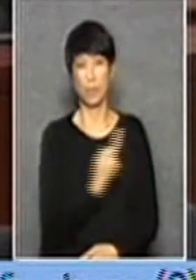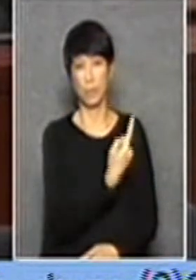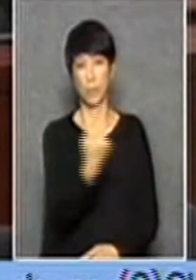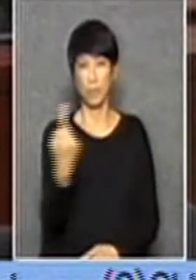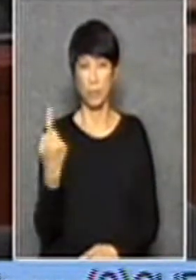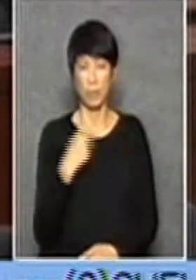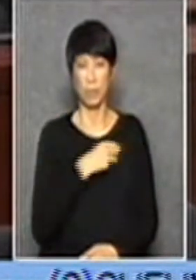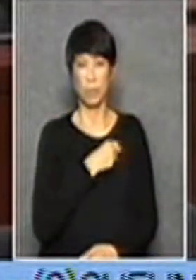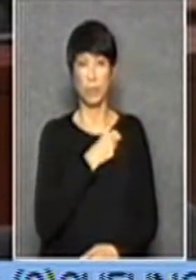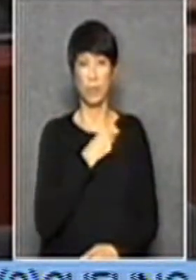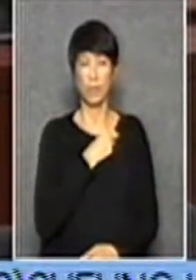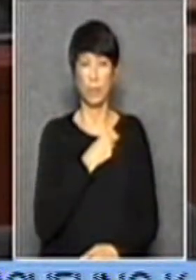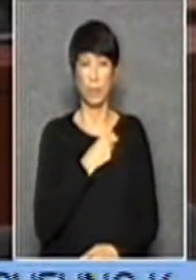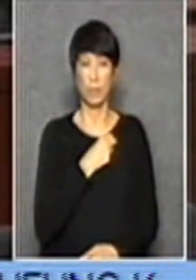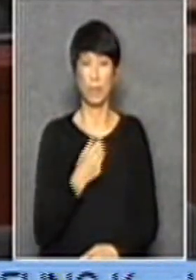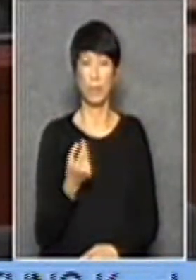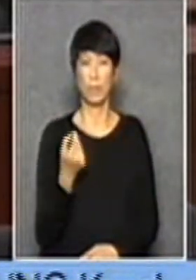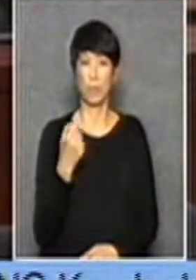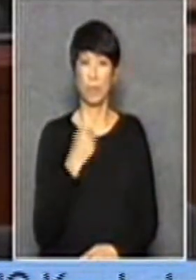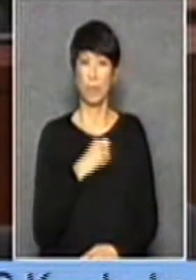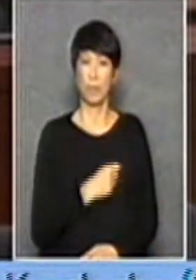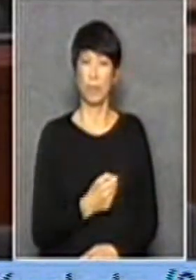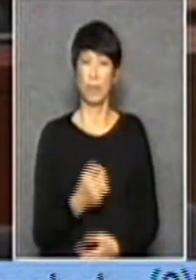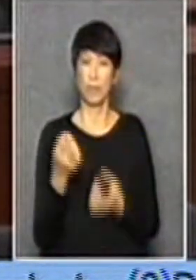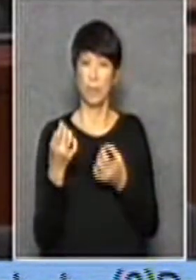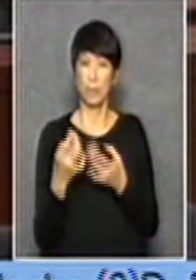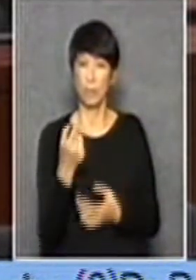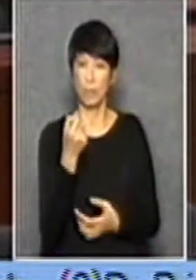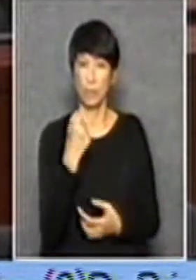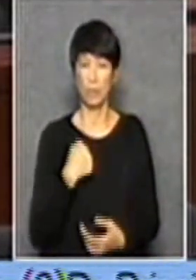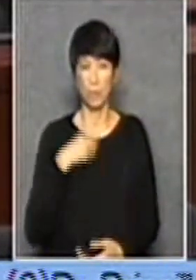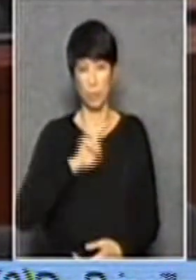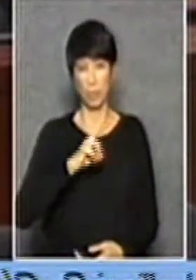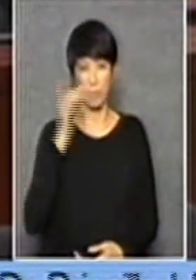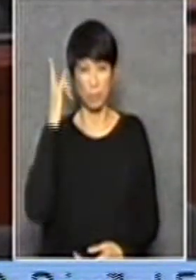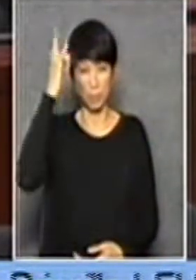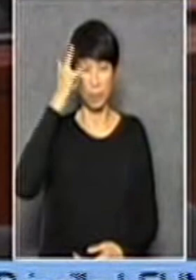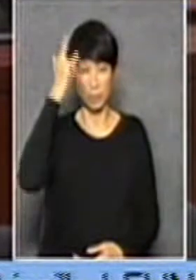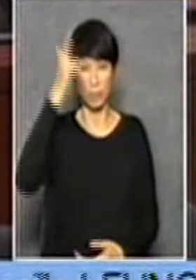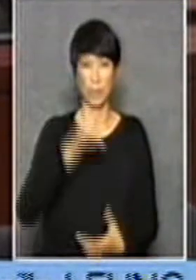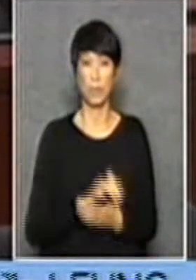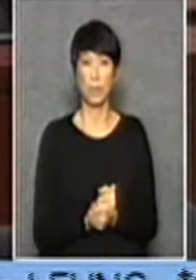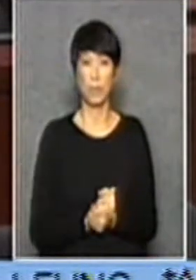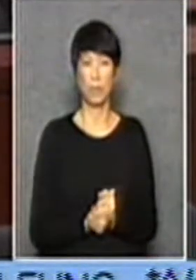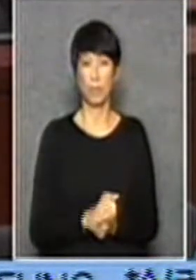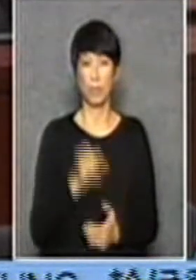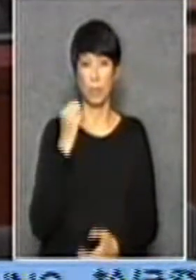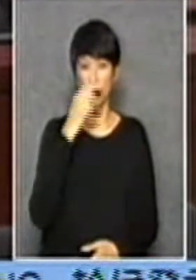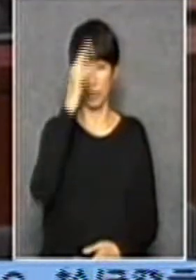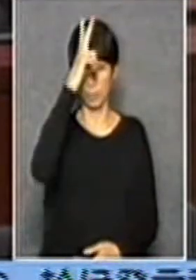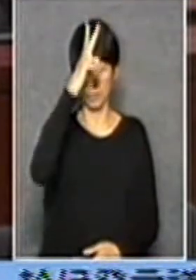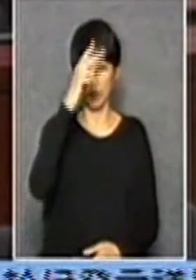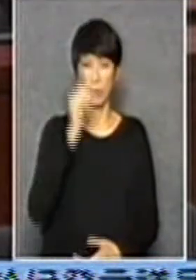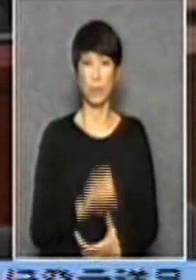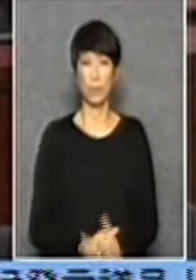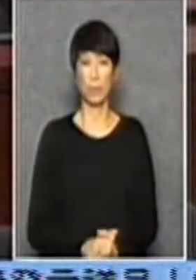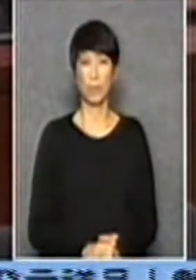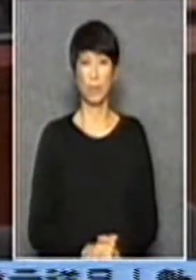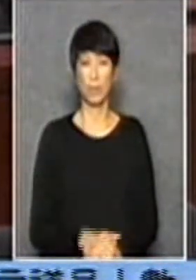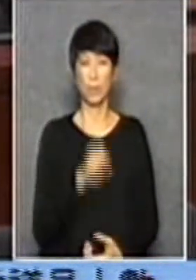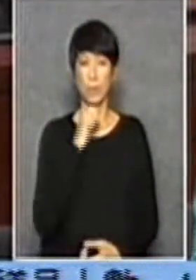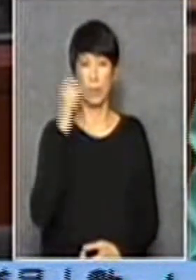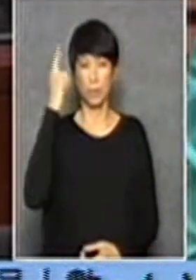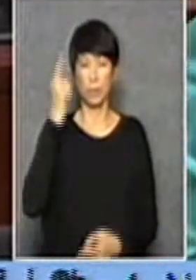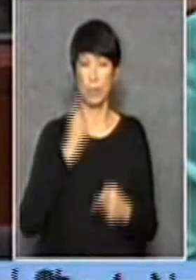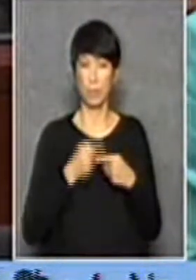能够过好小康的生活。今日我都有个梦，我希望香港政府能够有一日